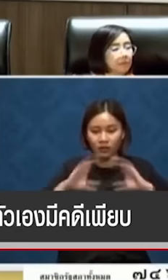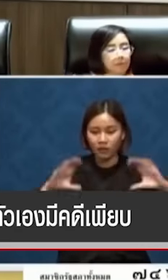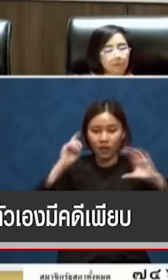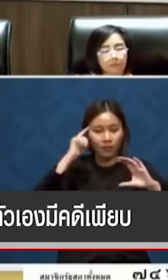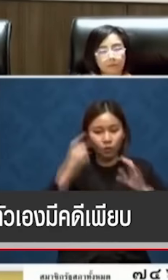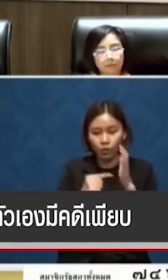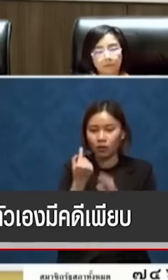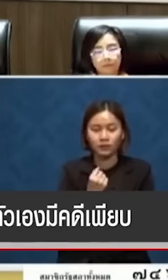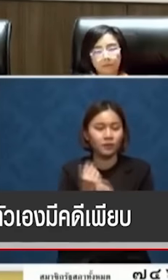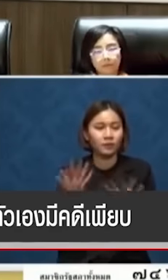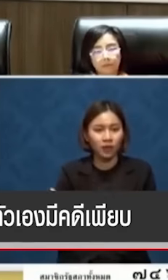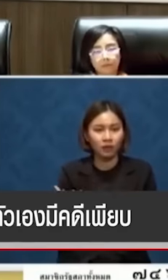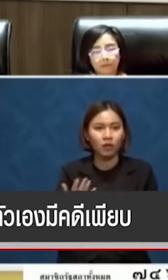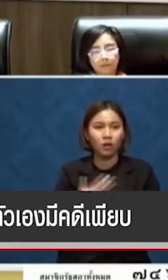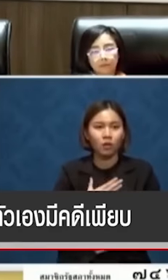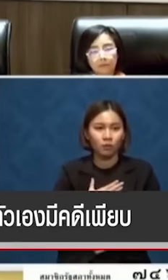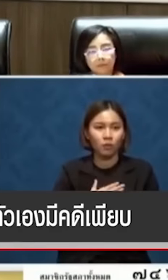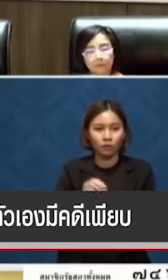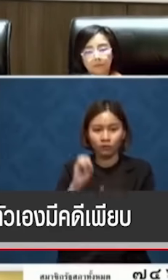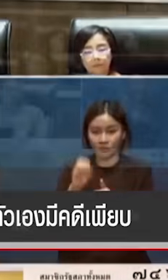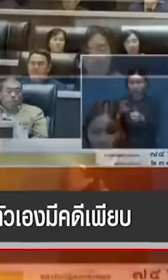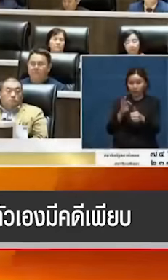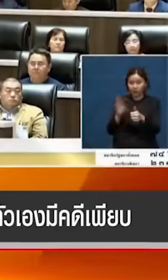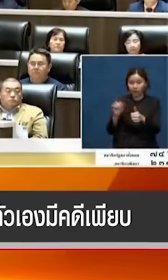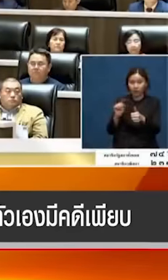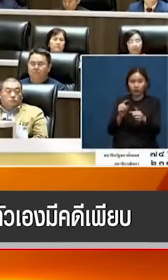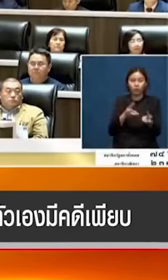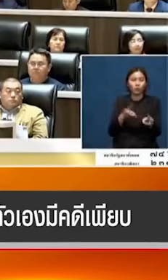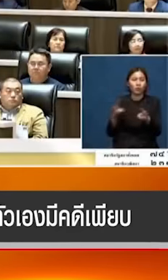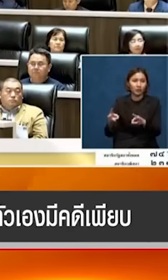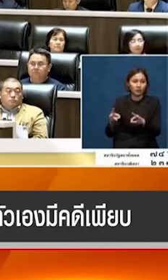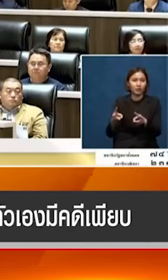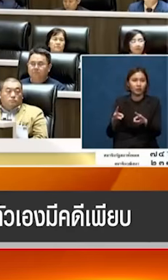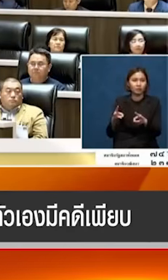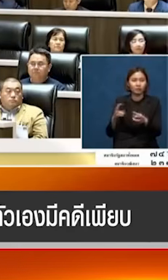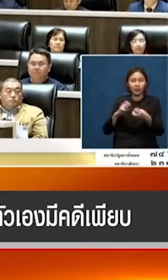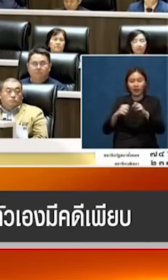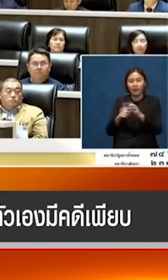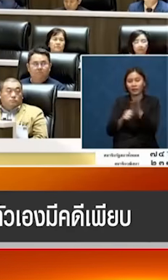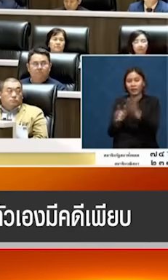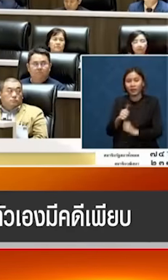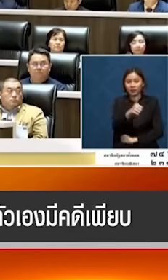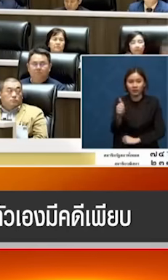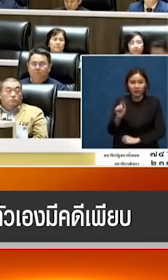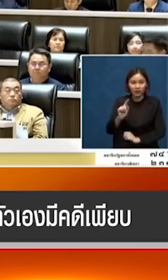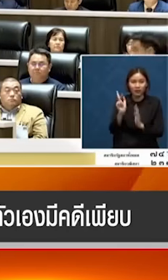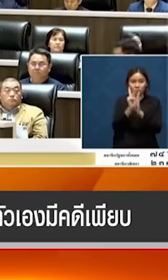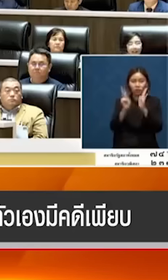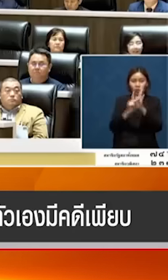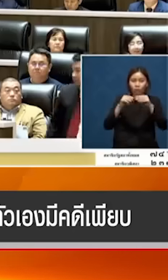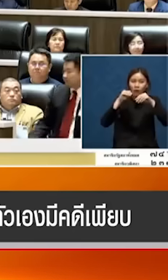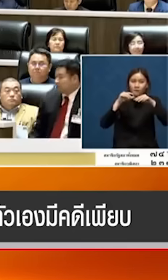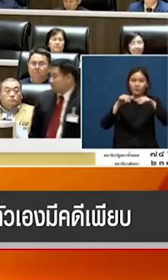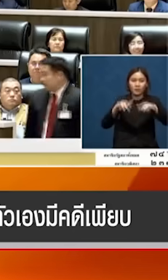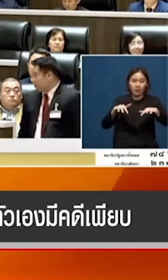มาพูดเมื่อคืนนี้ของโตโต้เนี่ยทำให้เห็นเลยว่าโตโต้มีผลประโยชน์ทับซ้อนคือโตโต้มีคดีโตโต้อย